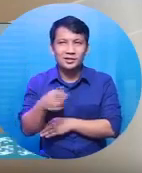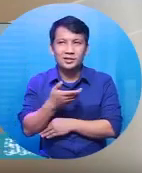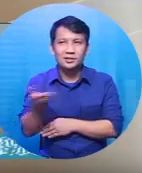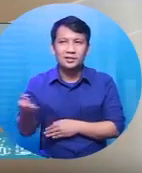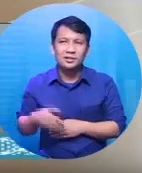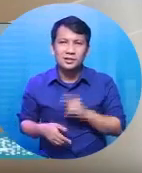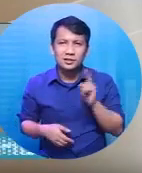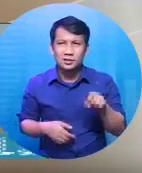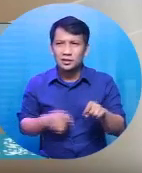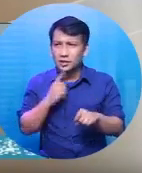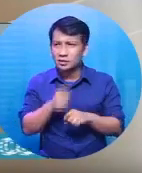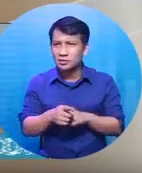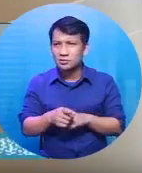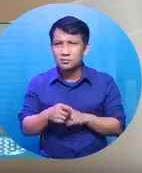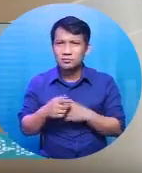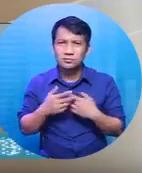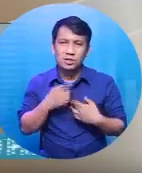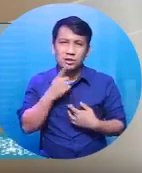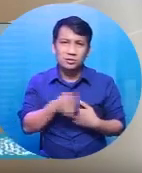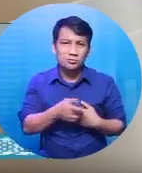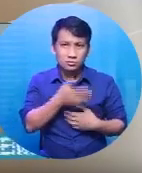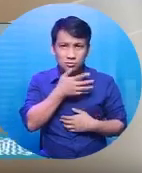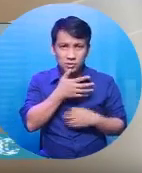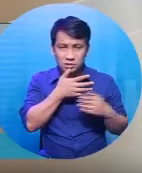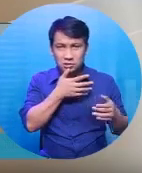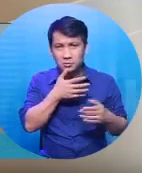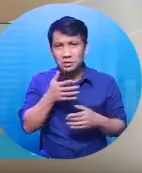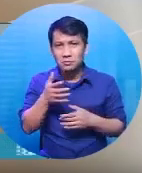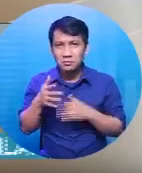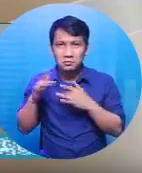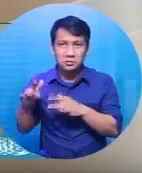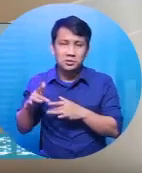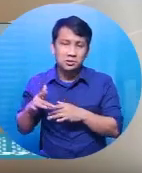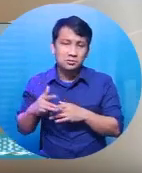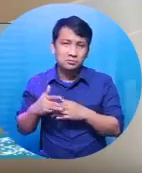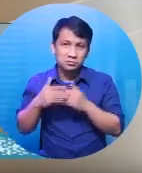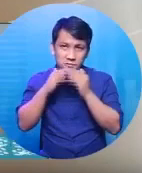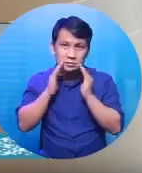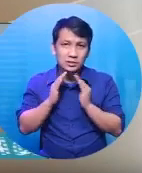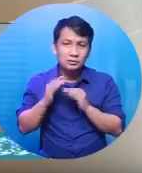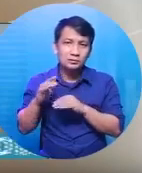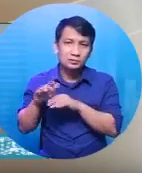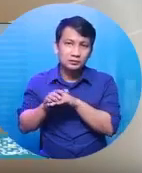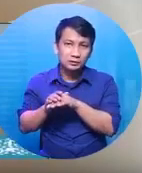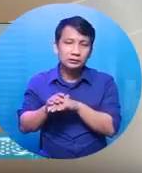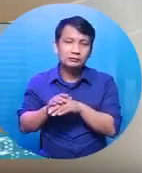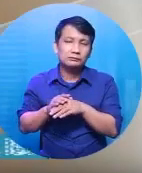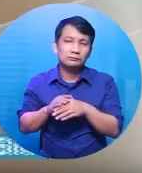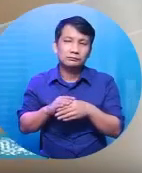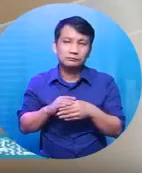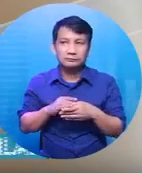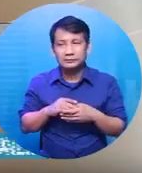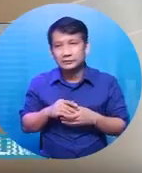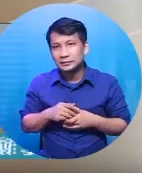ma'am. Ma'am, nagtatampo sa inyo si Nanay Lailani. Opo, alam ko nga po yun. Si...